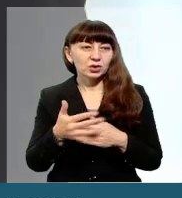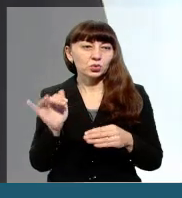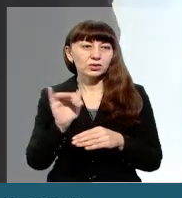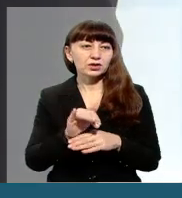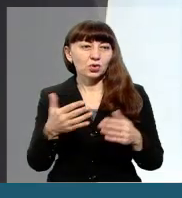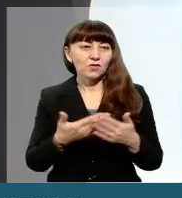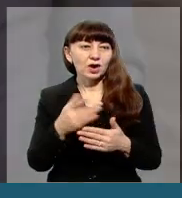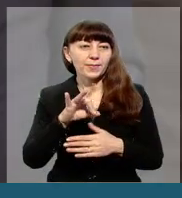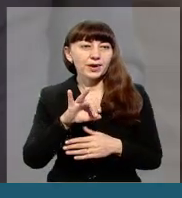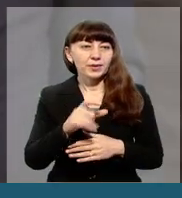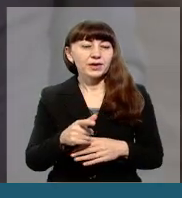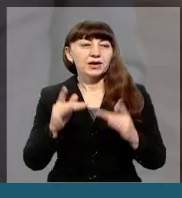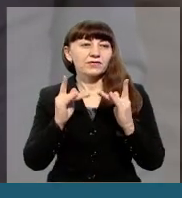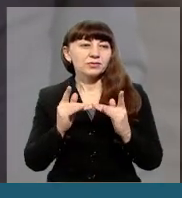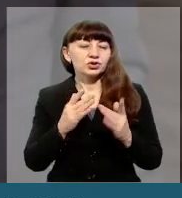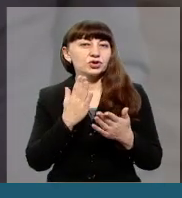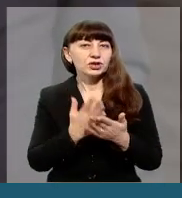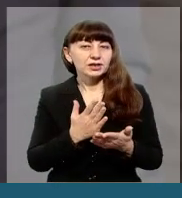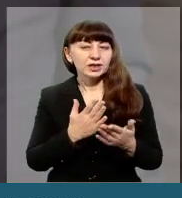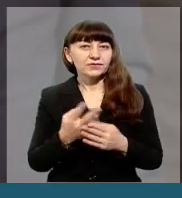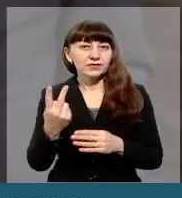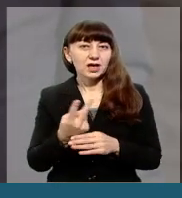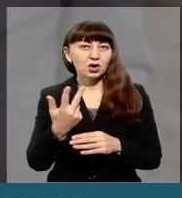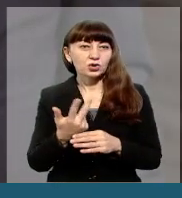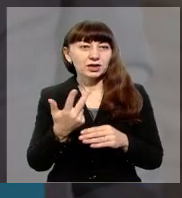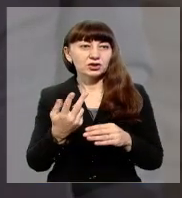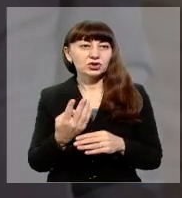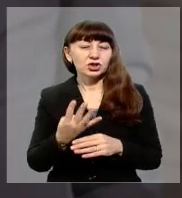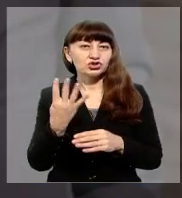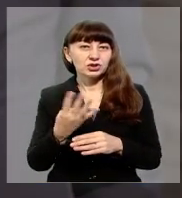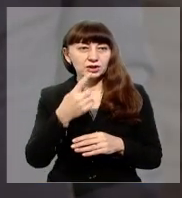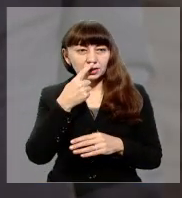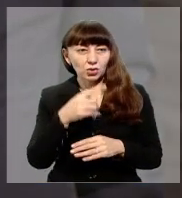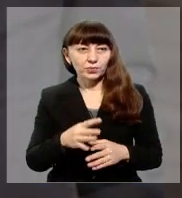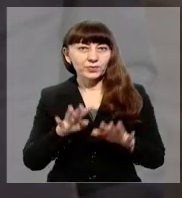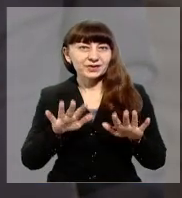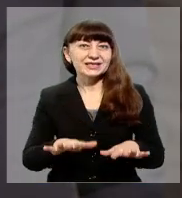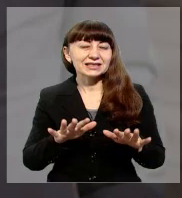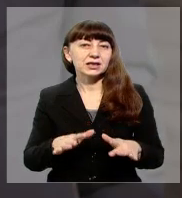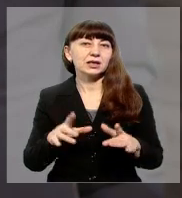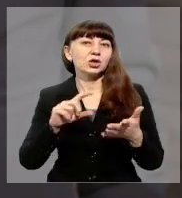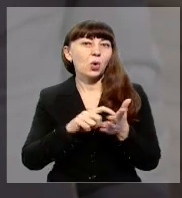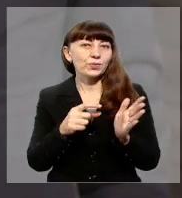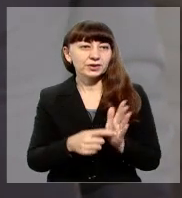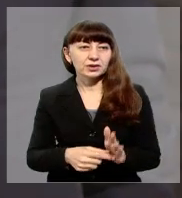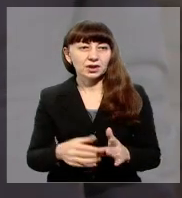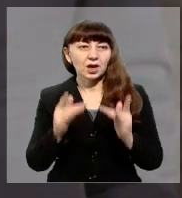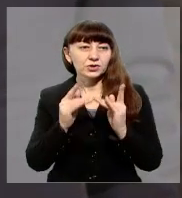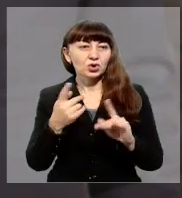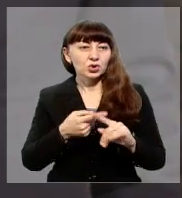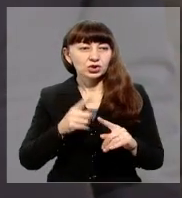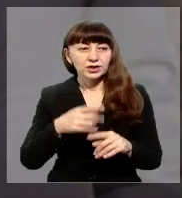қауіпсіздігі үшін аса маңызды. Бұл жатақхана бізге, яғни студенттерге өте қатты ұнайды, және де студенттерге керекті барлық